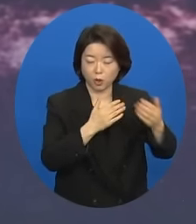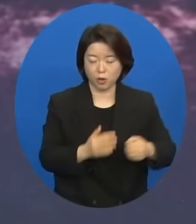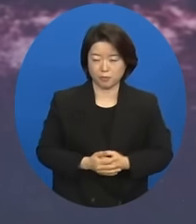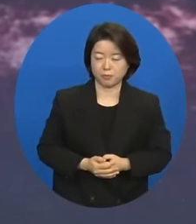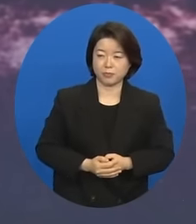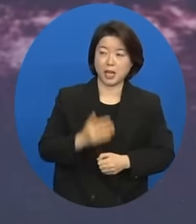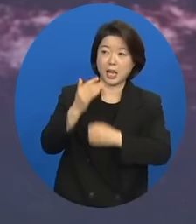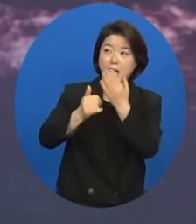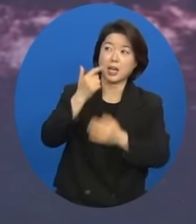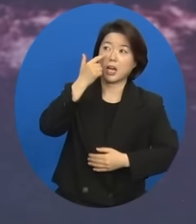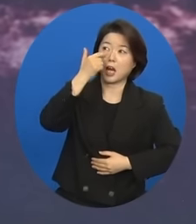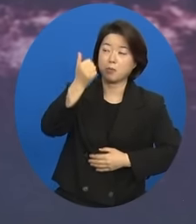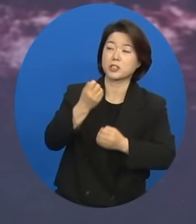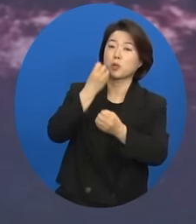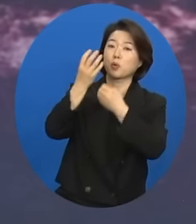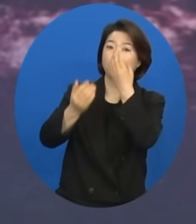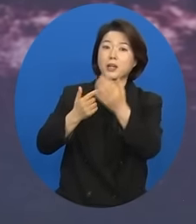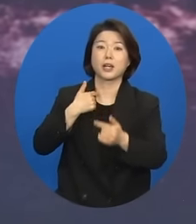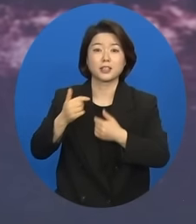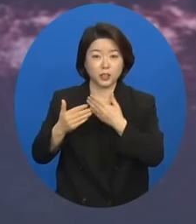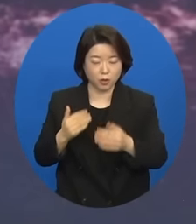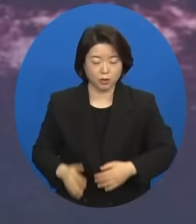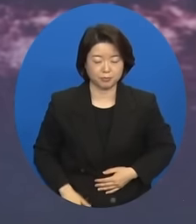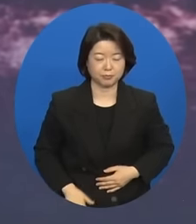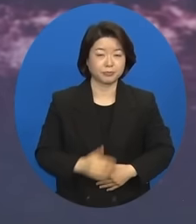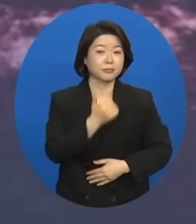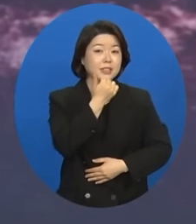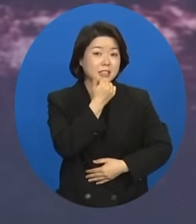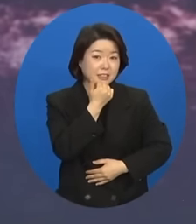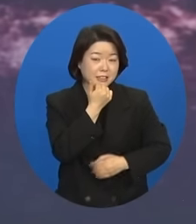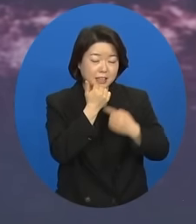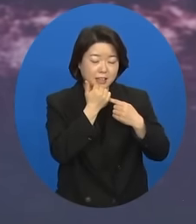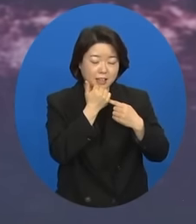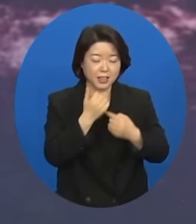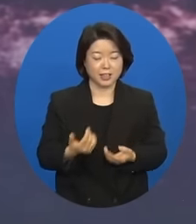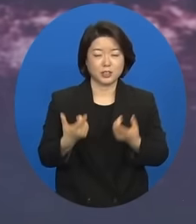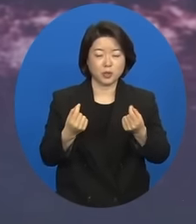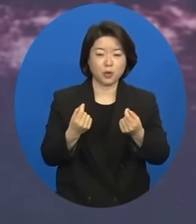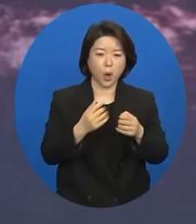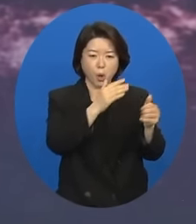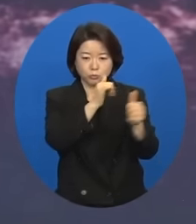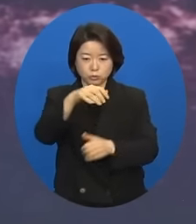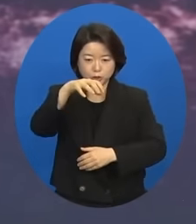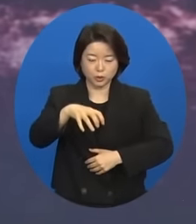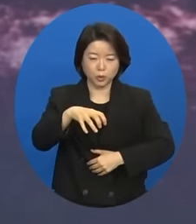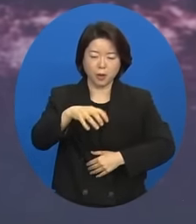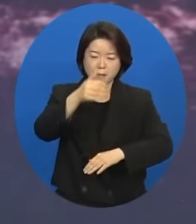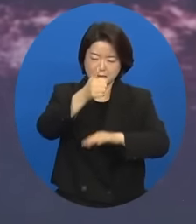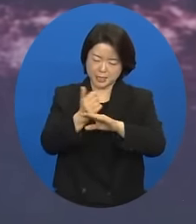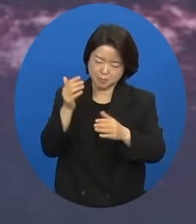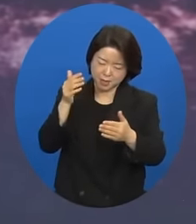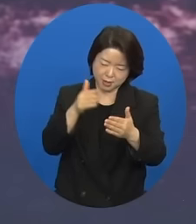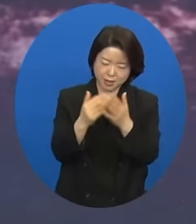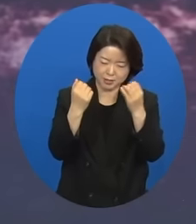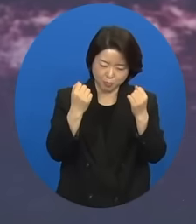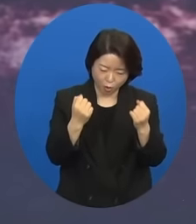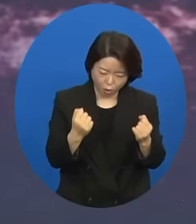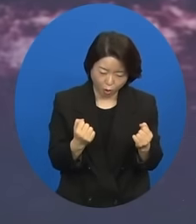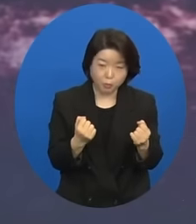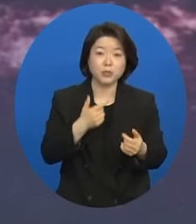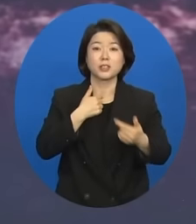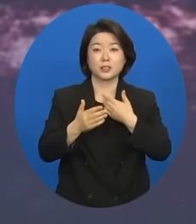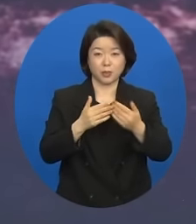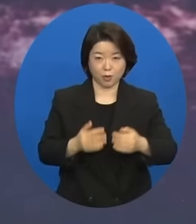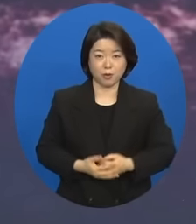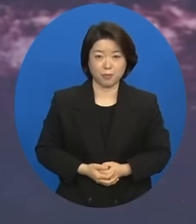아버지라고 고백하는 경험 이삭과 같이 그 부르신 곳에 끝까지 머무는 경험 그리고